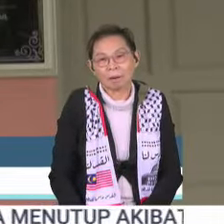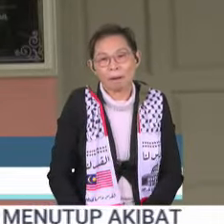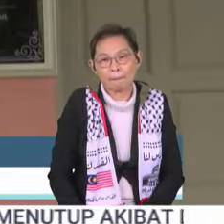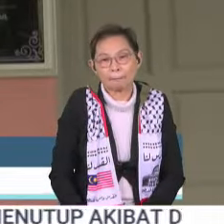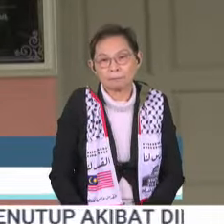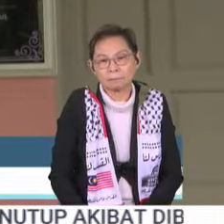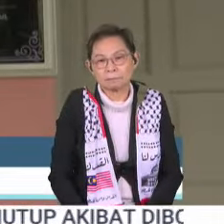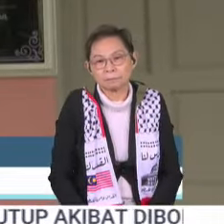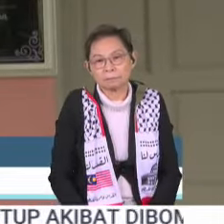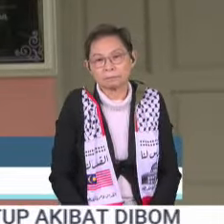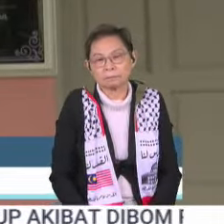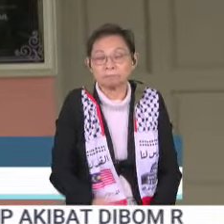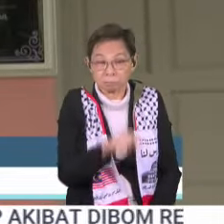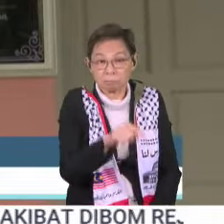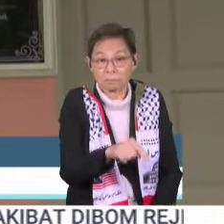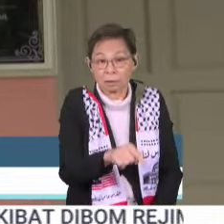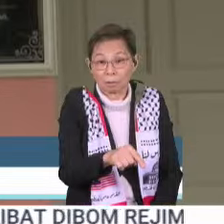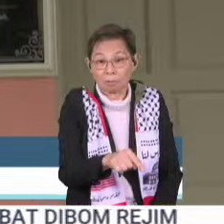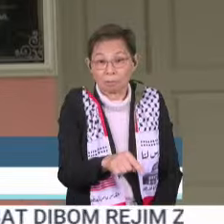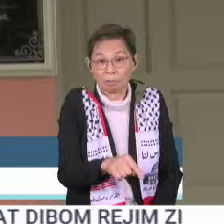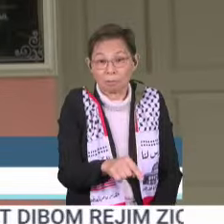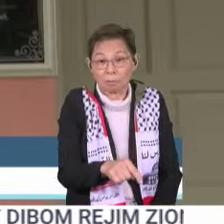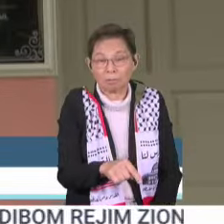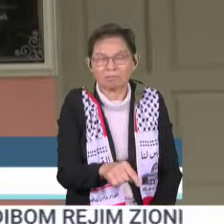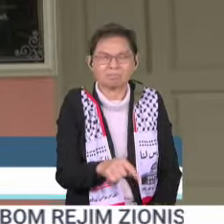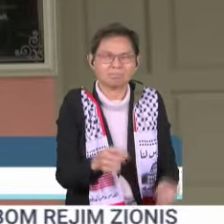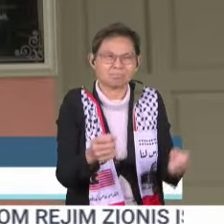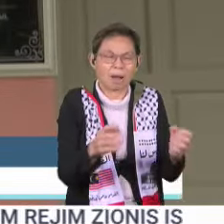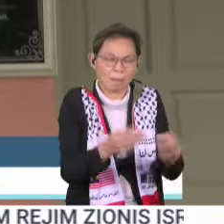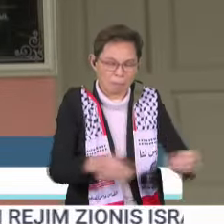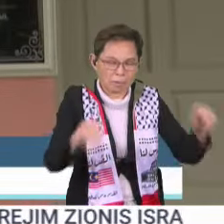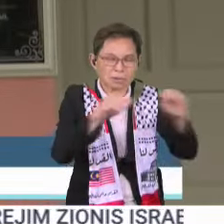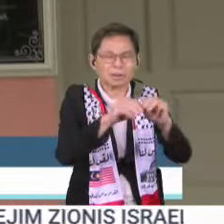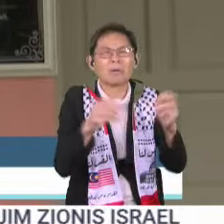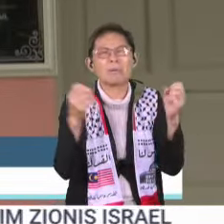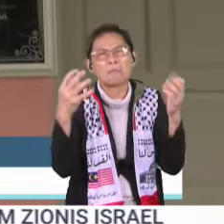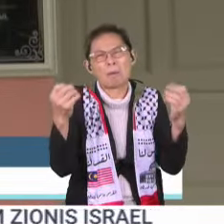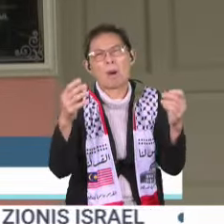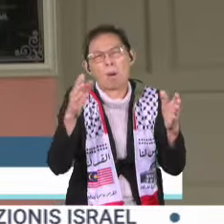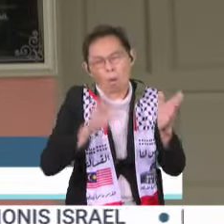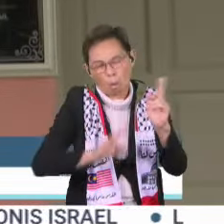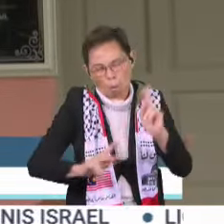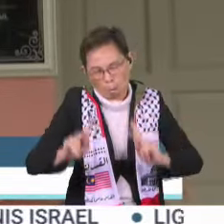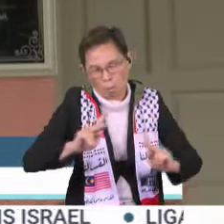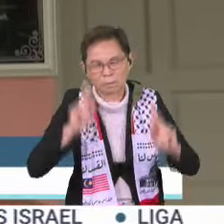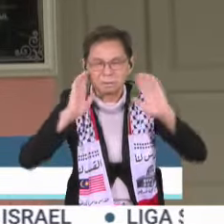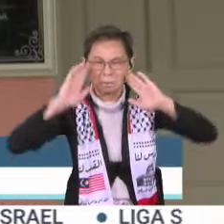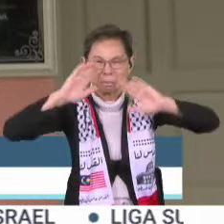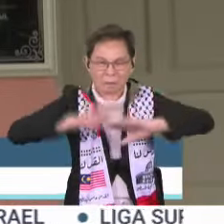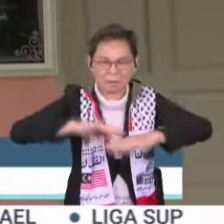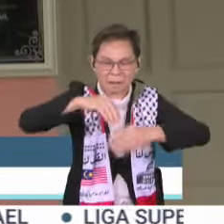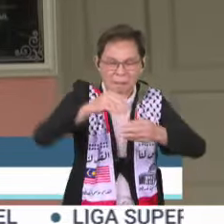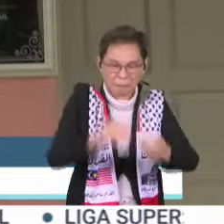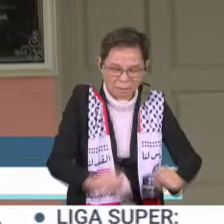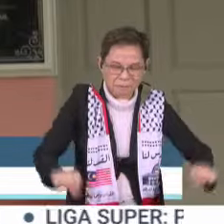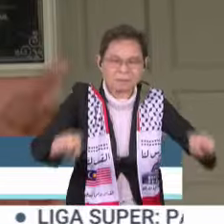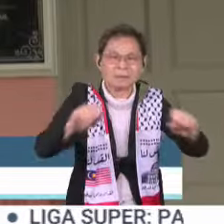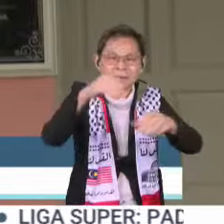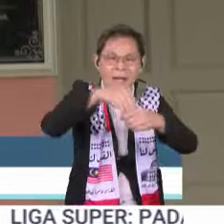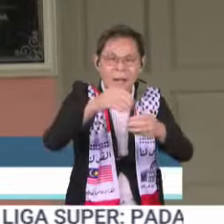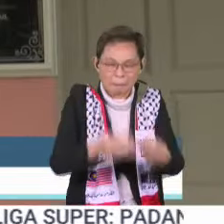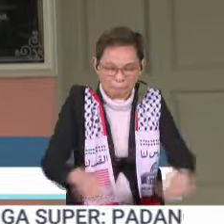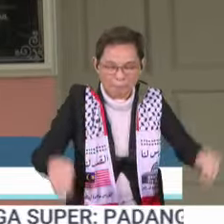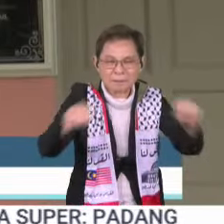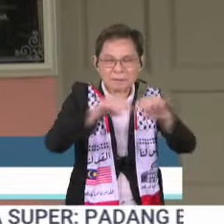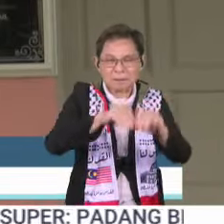memang tempat orang ramai mayang kan, jadi tak apa-apa selesa lah. Sebab terpaksa buat dalam masjid tu kemoh. Dalam